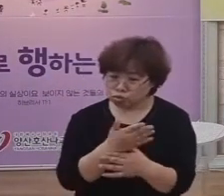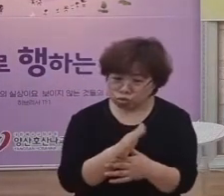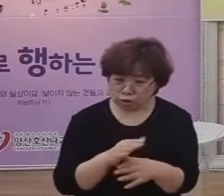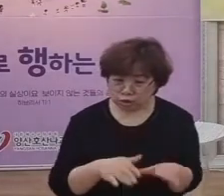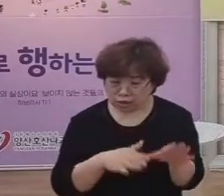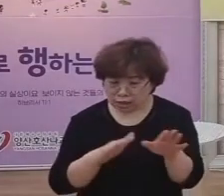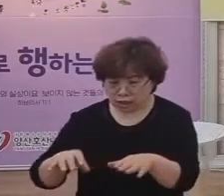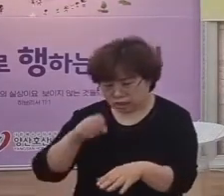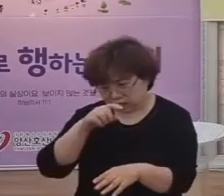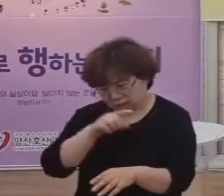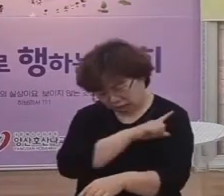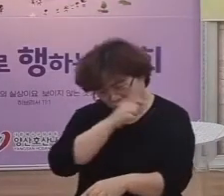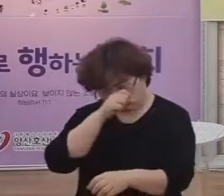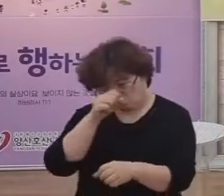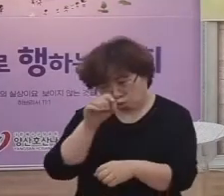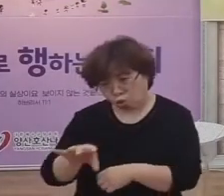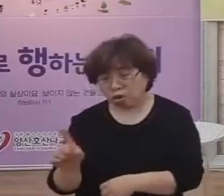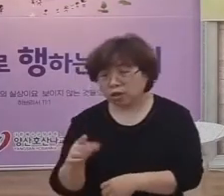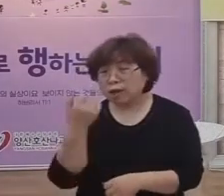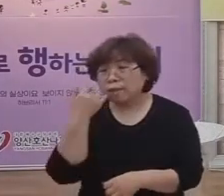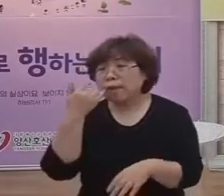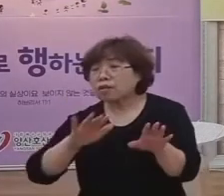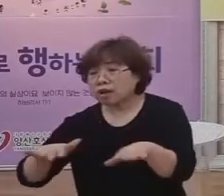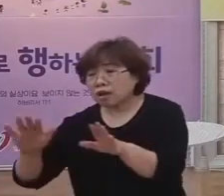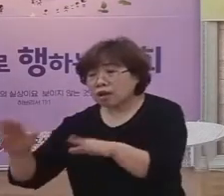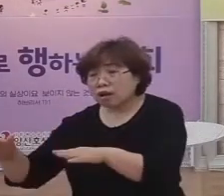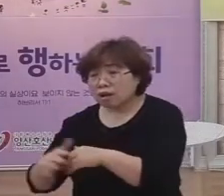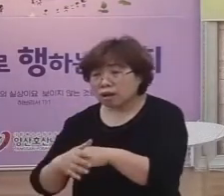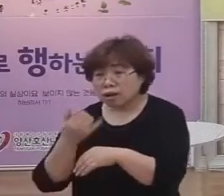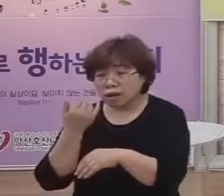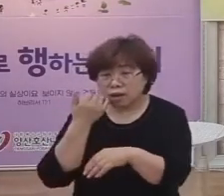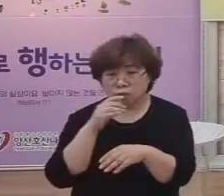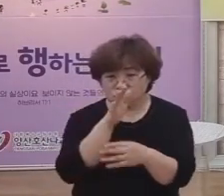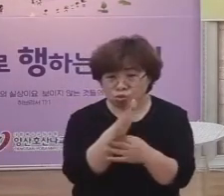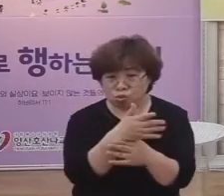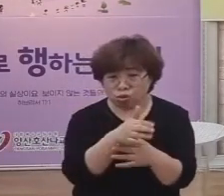좋을까요? 바다에 살아요. 바다에.